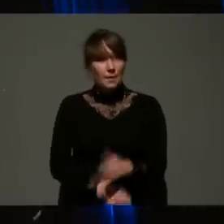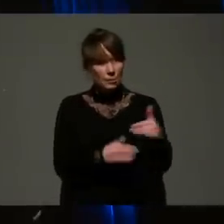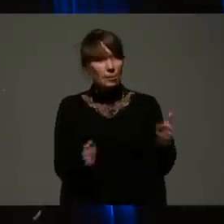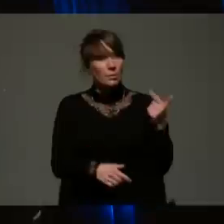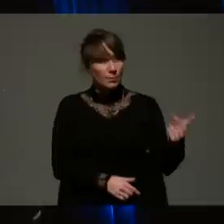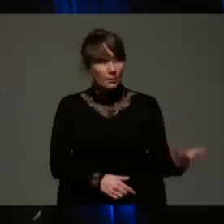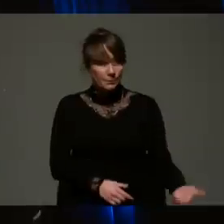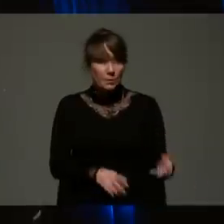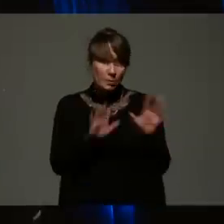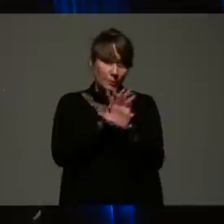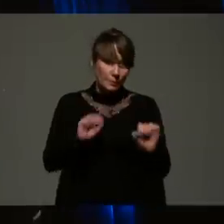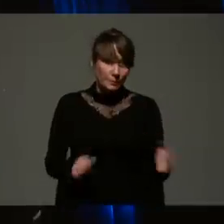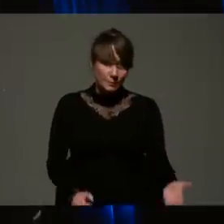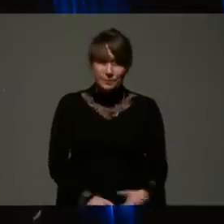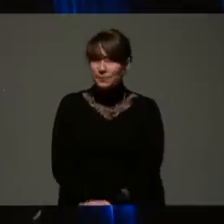pour